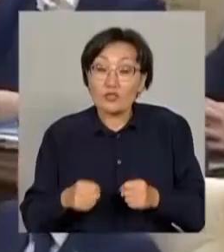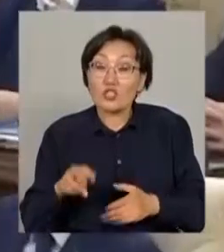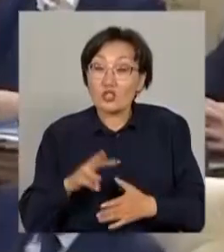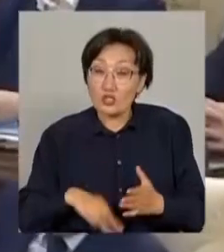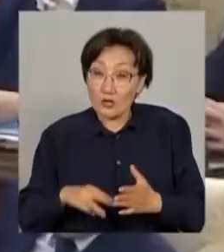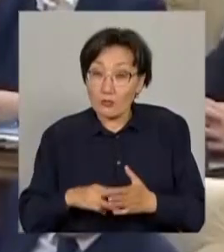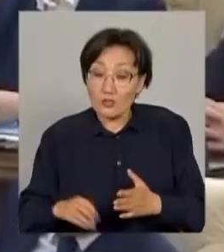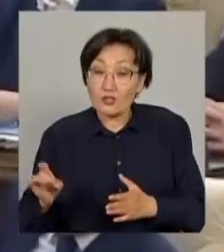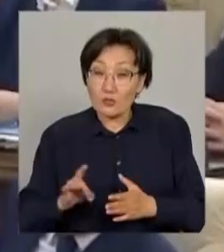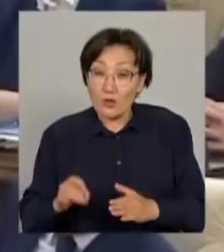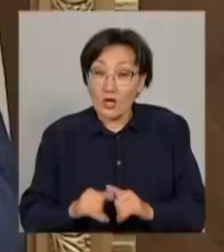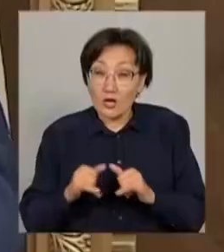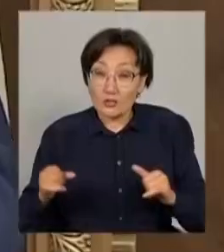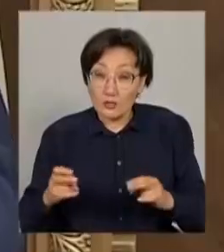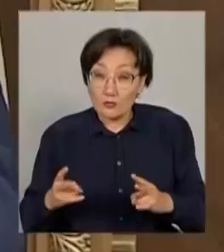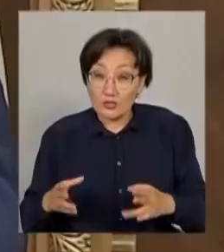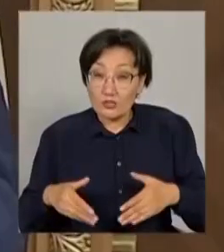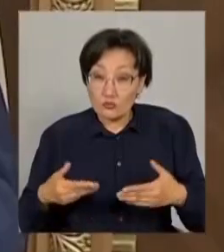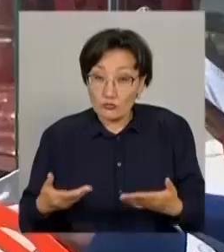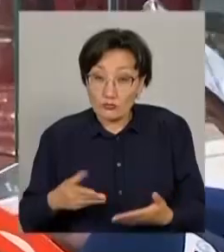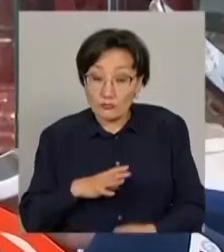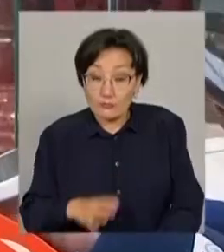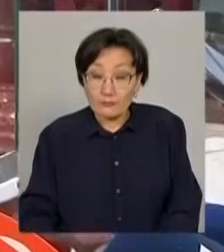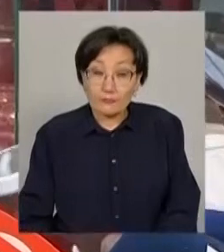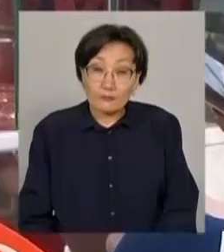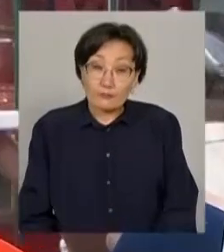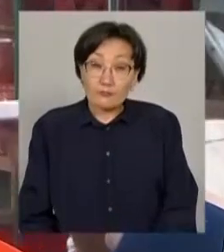айыппұл мөлшерін арттыруды ұсынды.